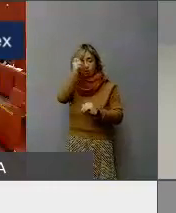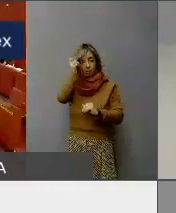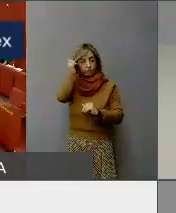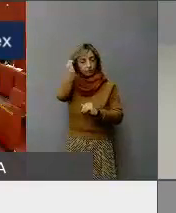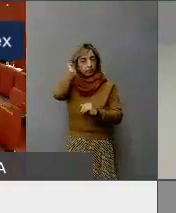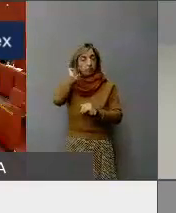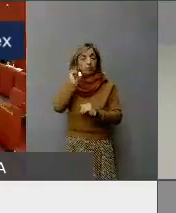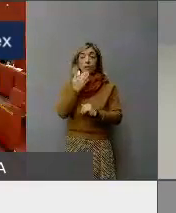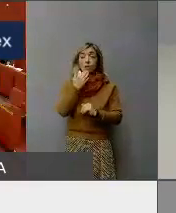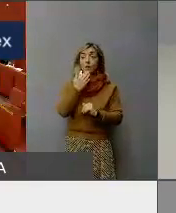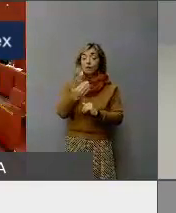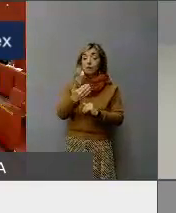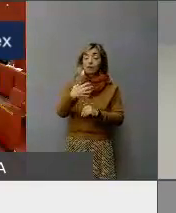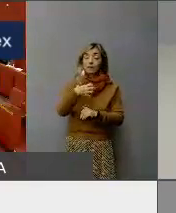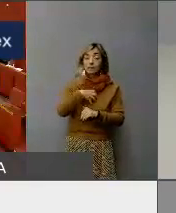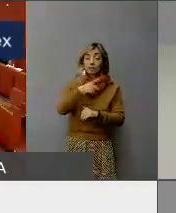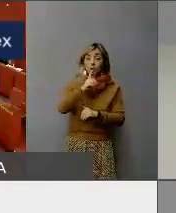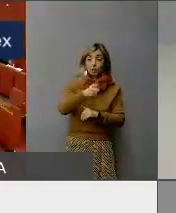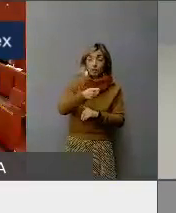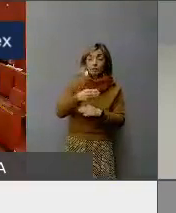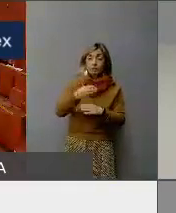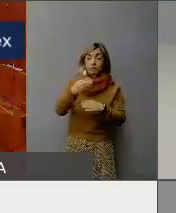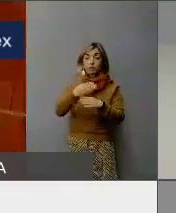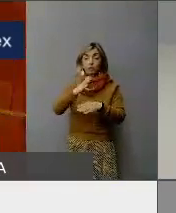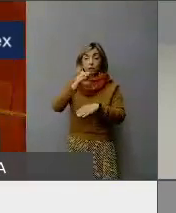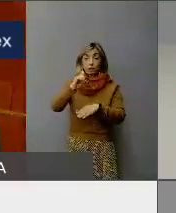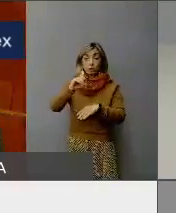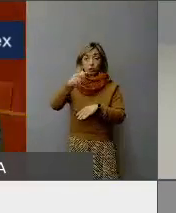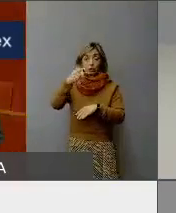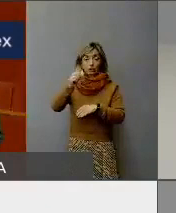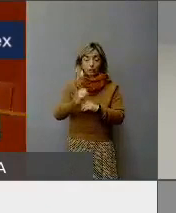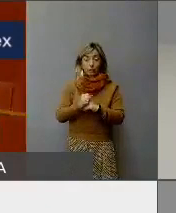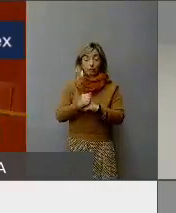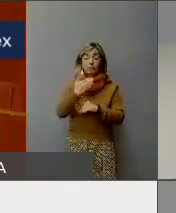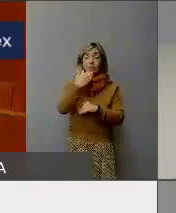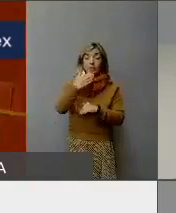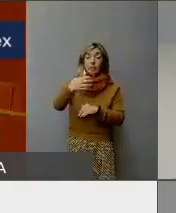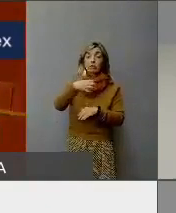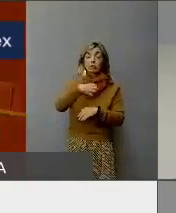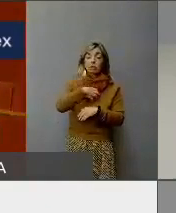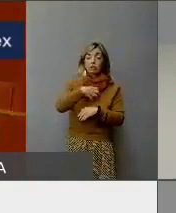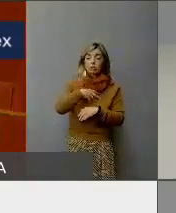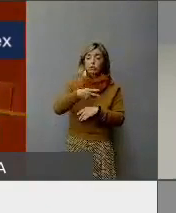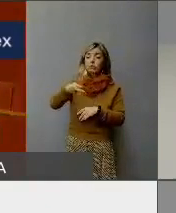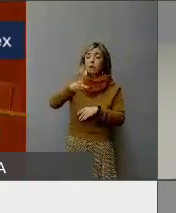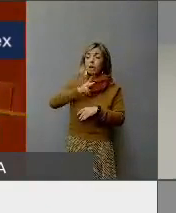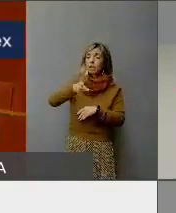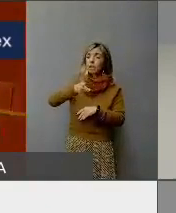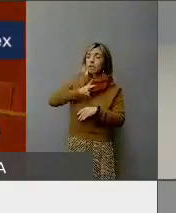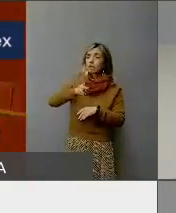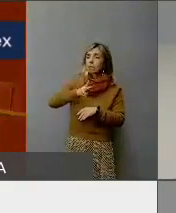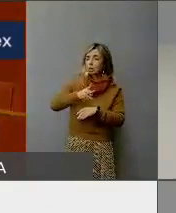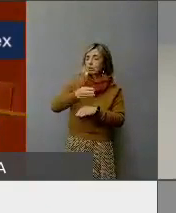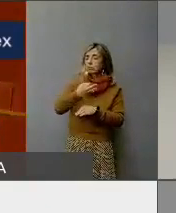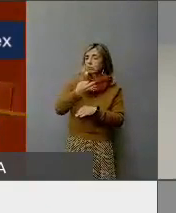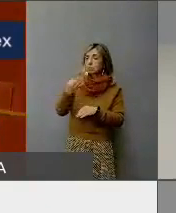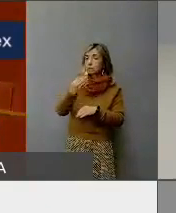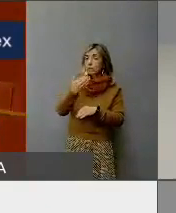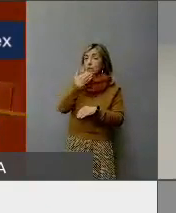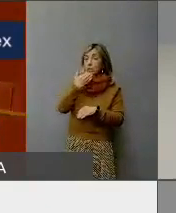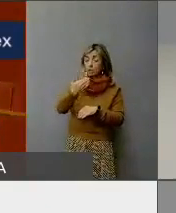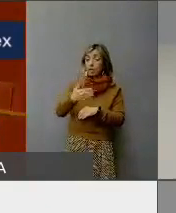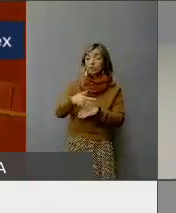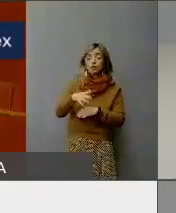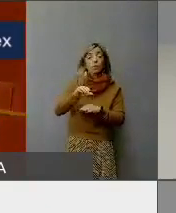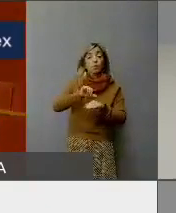grazie a sensori garassino consigliere cost si ringrazia l'assessore per le risposte puntuali direi che in prima istanza un intervento appunto di